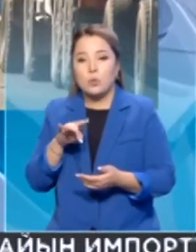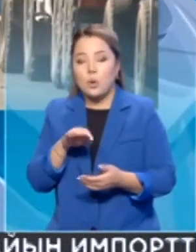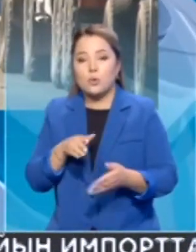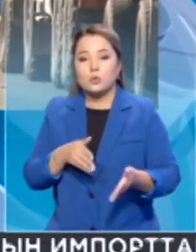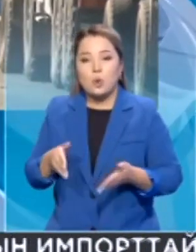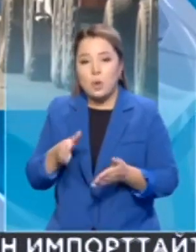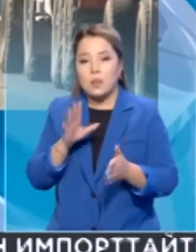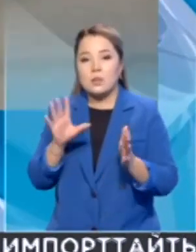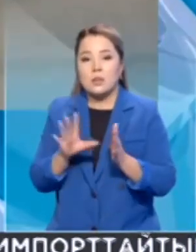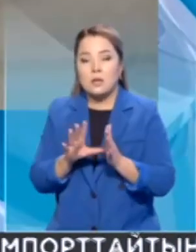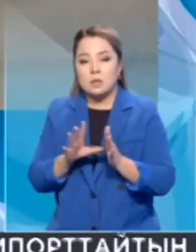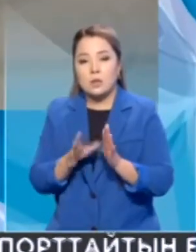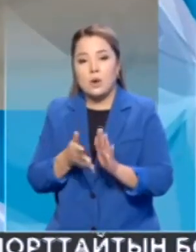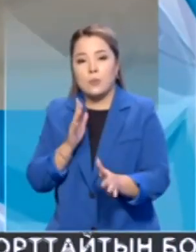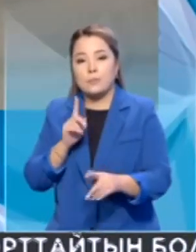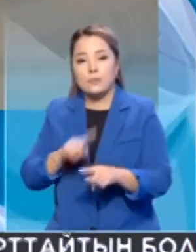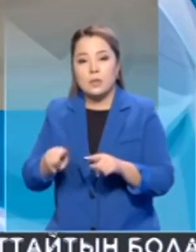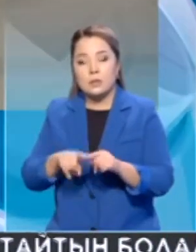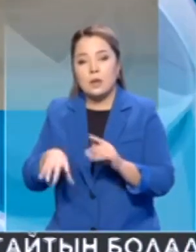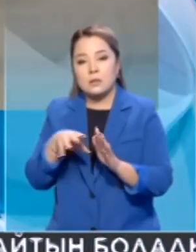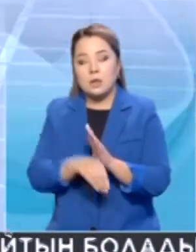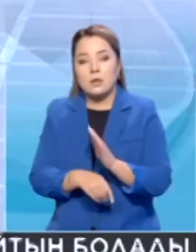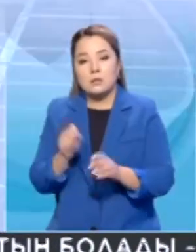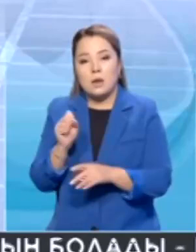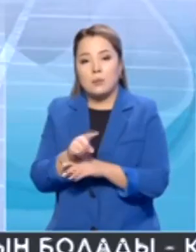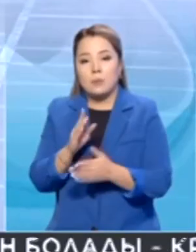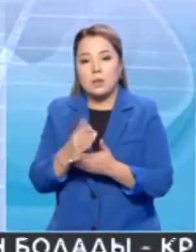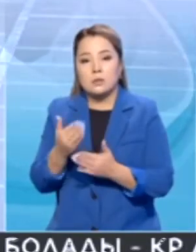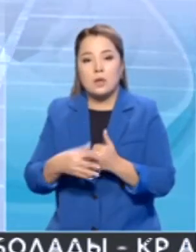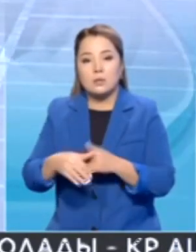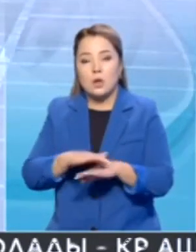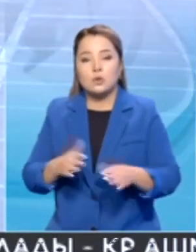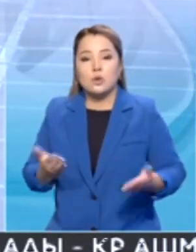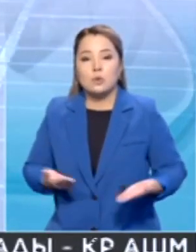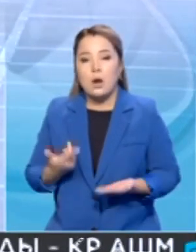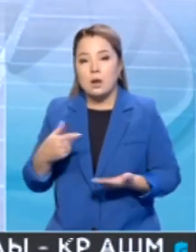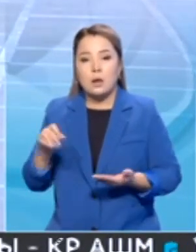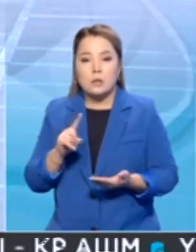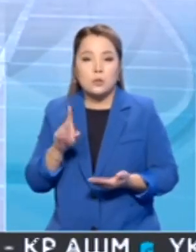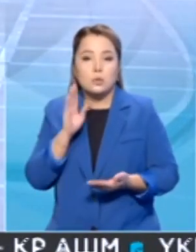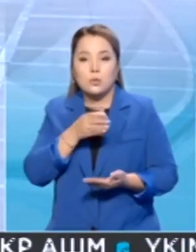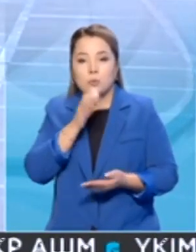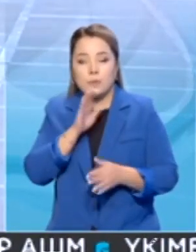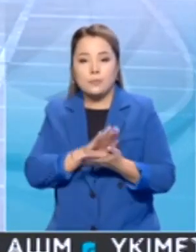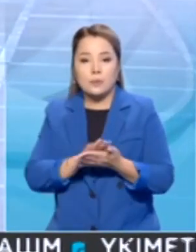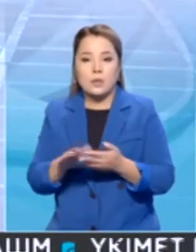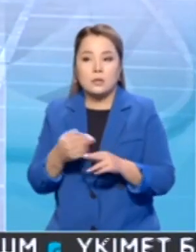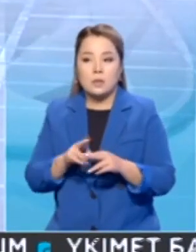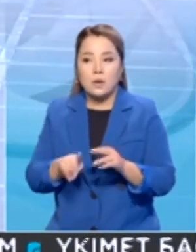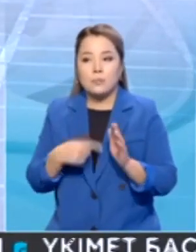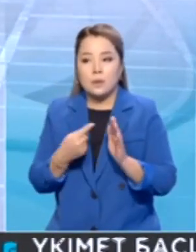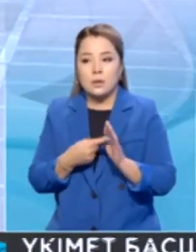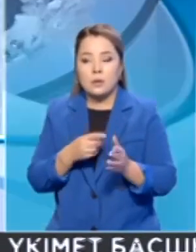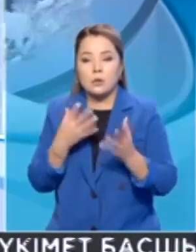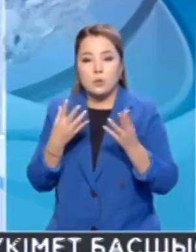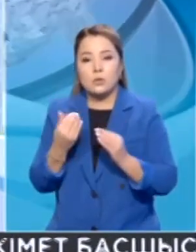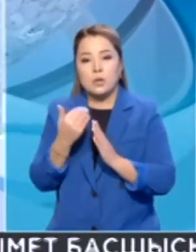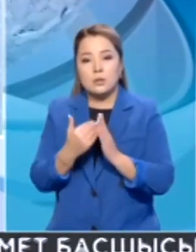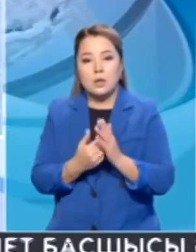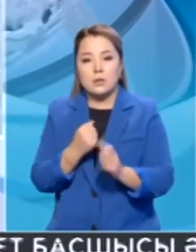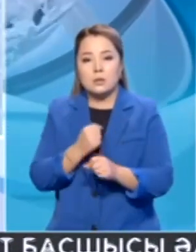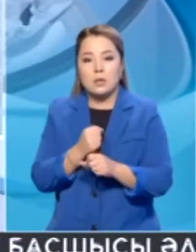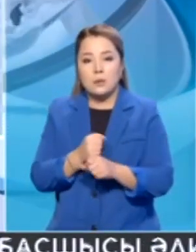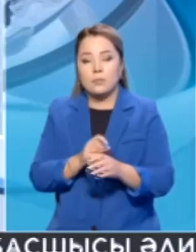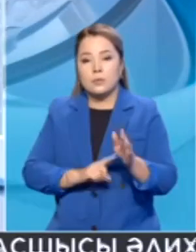бекеттеріне электрондық кезекті тездетіп енгізуді тапсырды. Аймақ тұрғындарын газ, таза ауызсумен қамту мәселесі де күн тәртібінен түскен